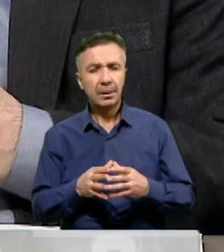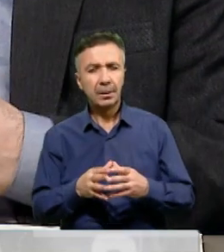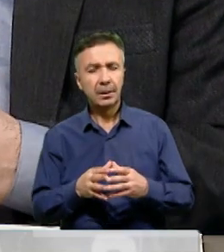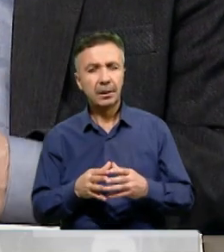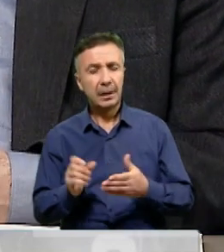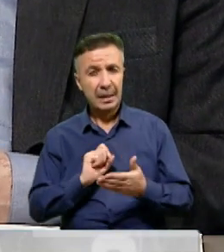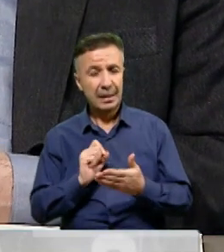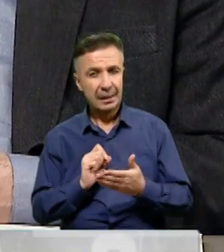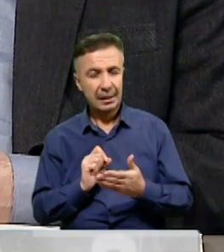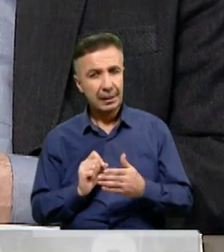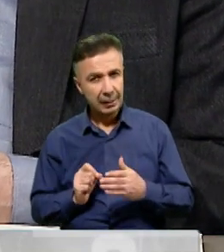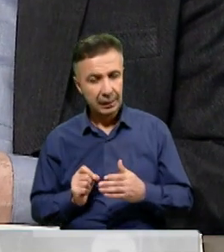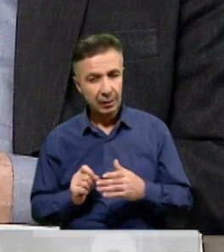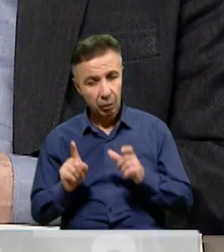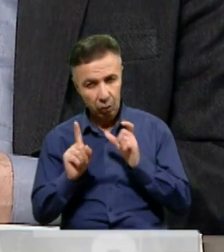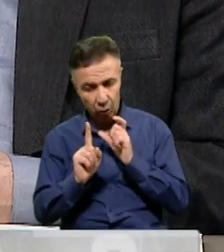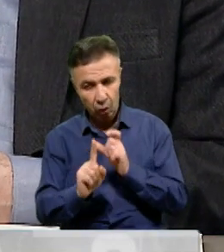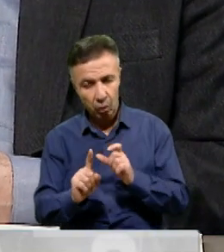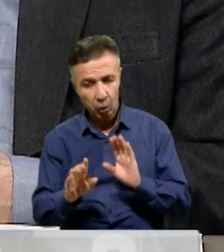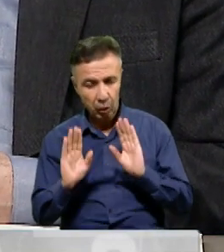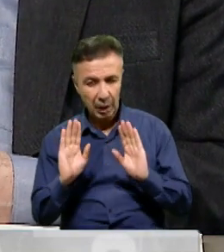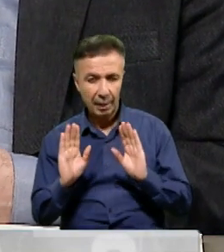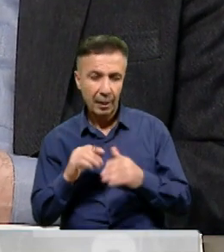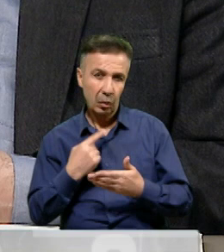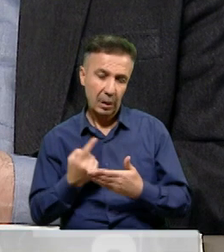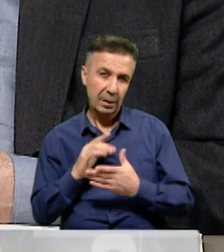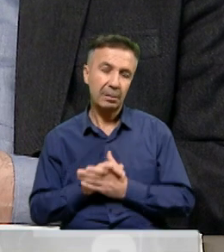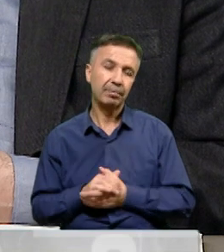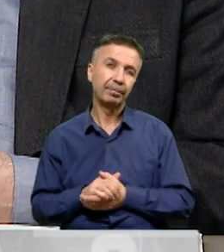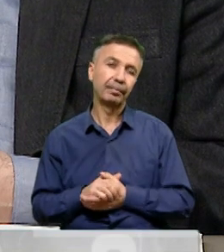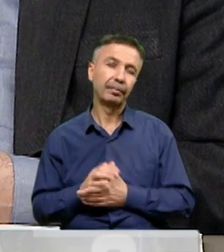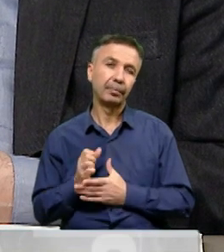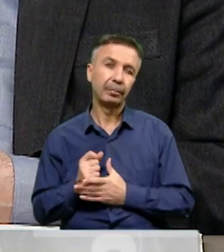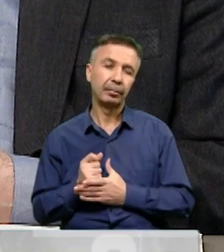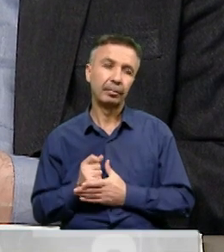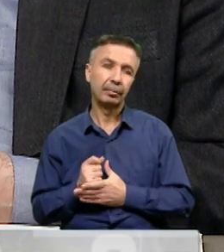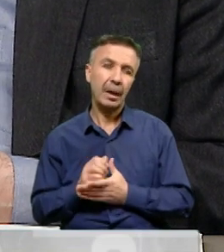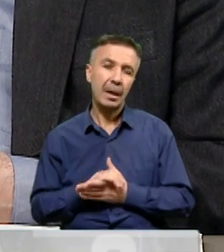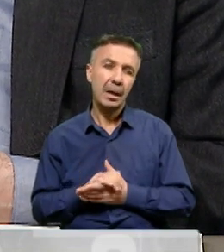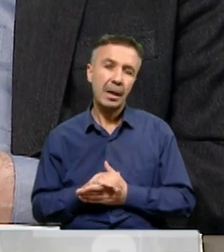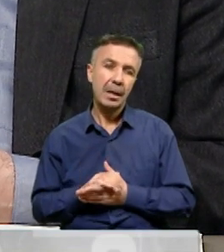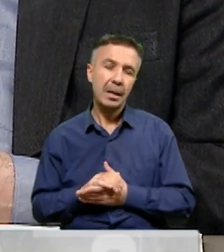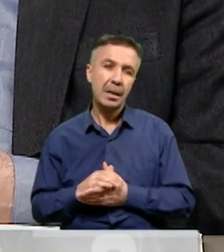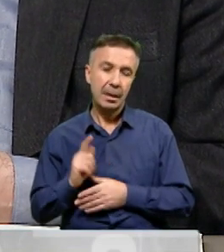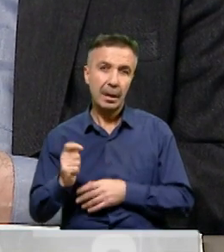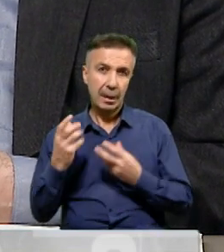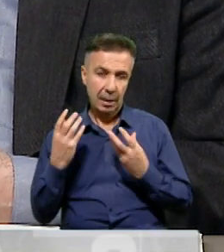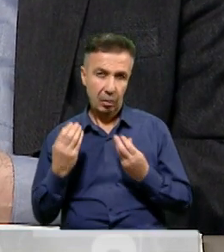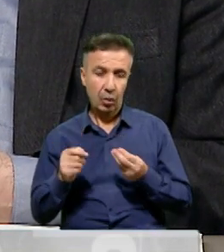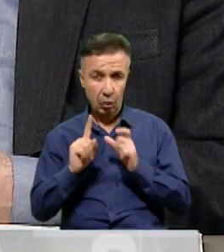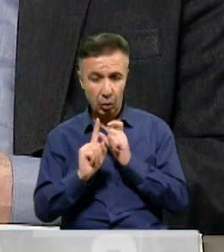yazılı korunmuşluğudur. Ama Kur'an-ı Kerim'in zaten esas korunması sizin de buyurduğunuz